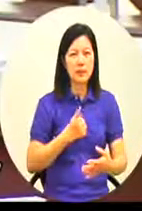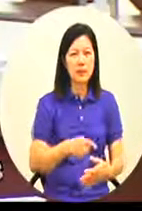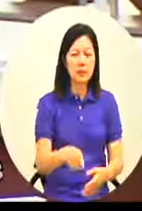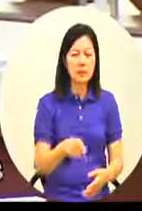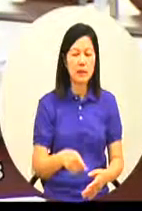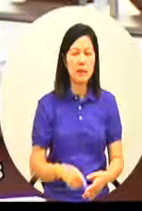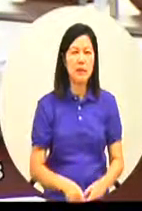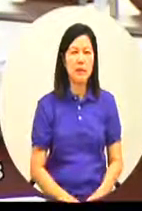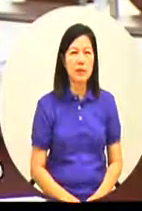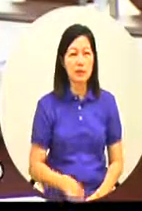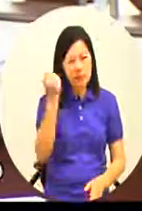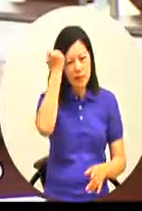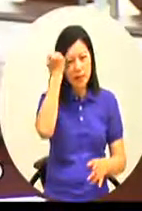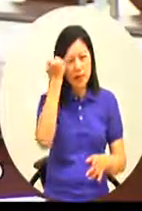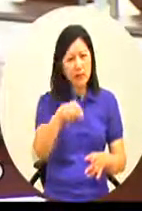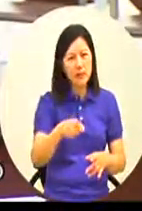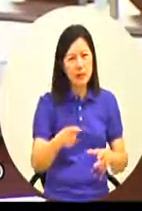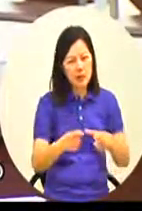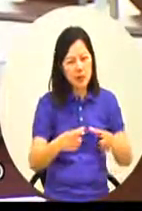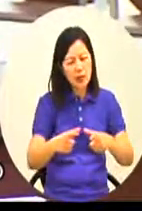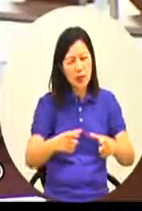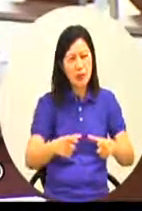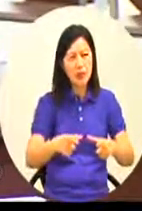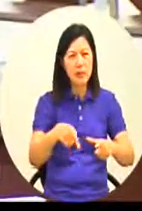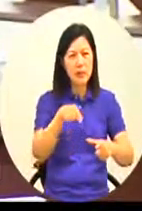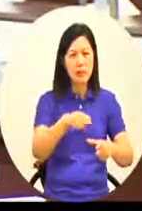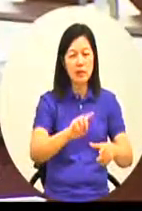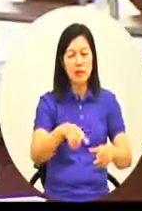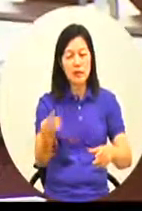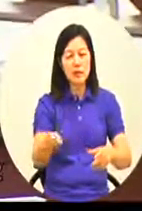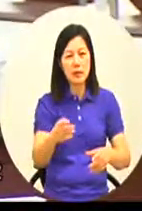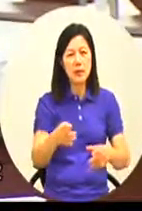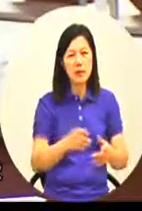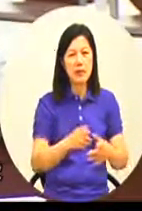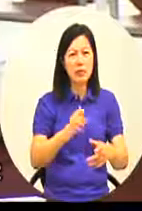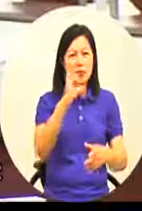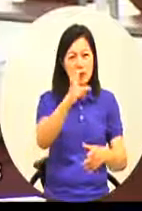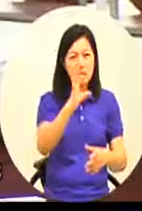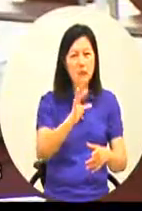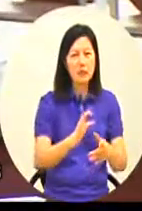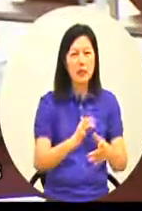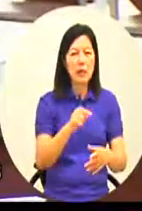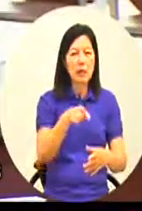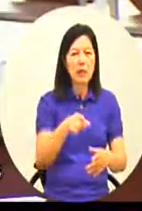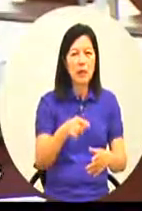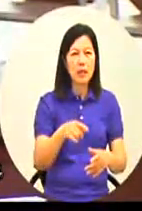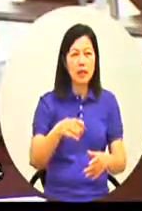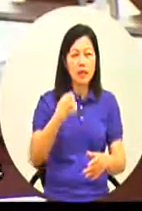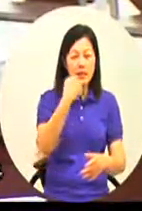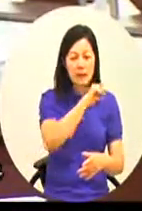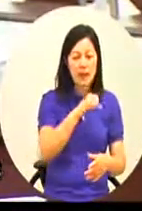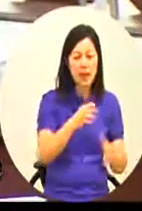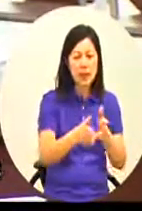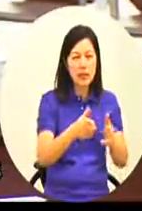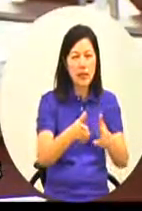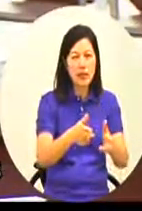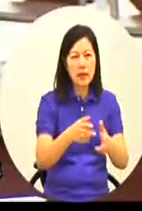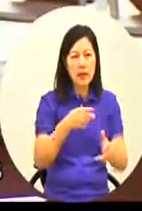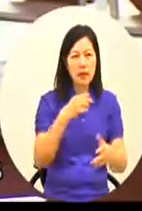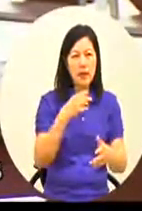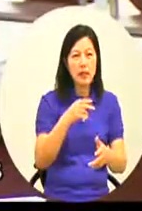是刚好着所在啦。你不能弄一个公园顶顶哦，啊，然后嘞，啊，这个洗手间你用单枪尾，用长枪尾去过，爬过一个红山